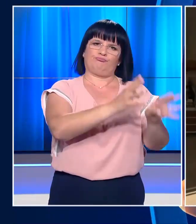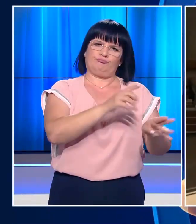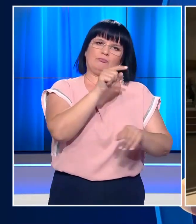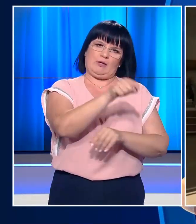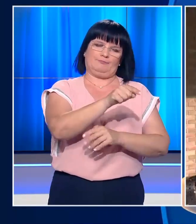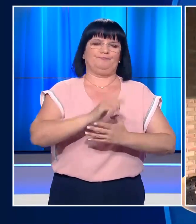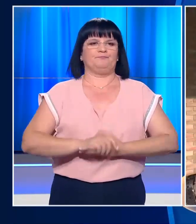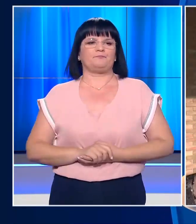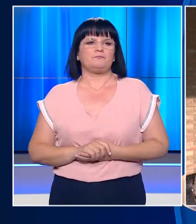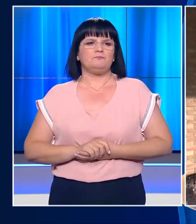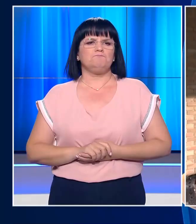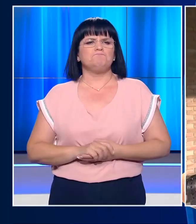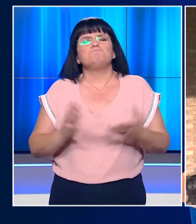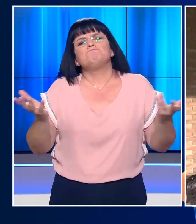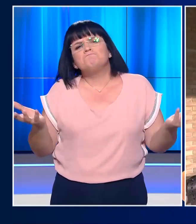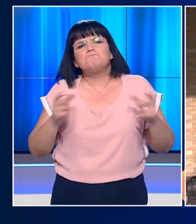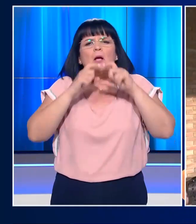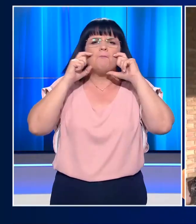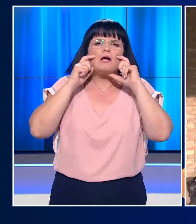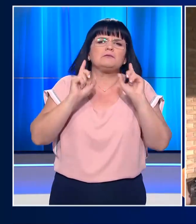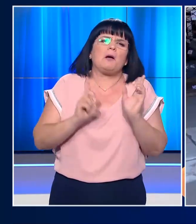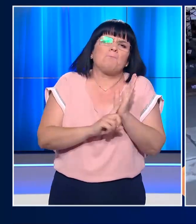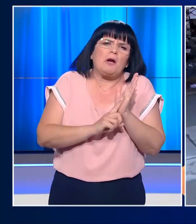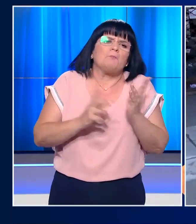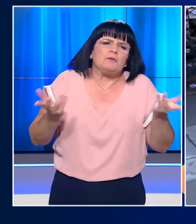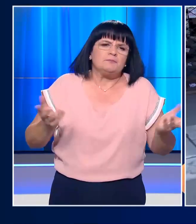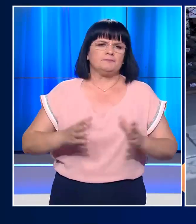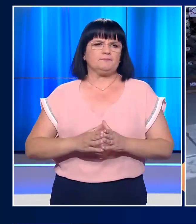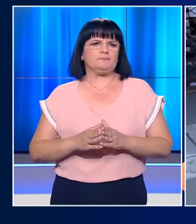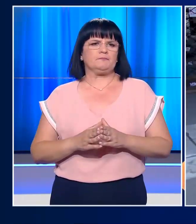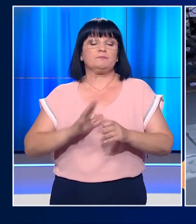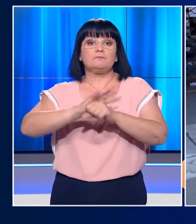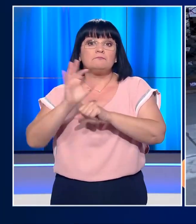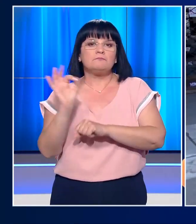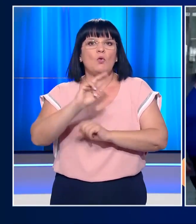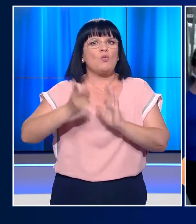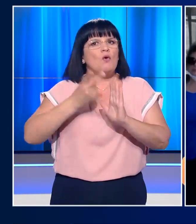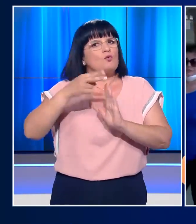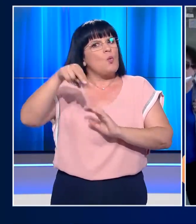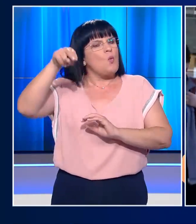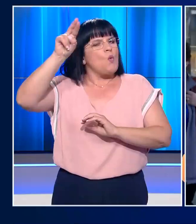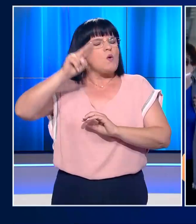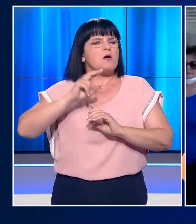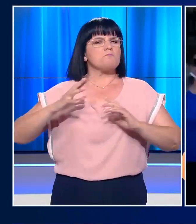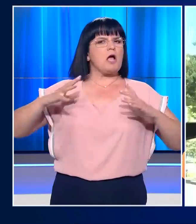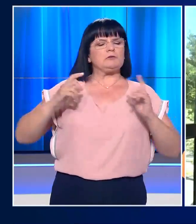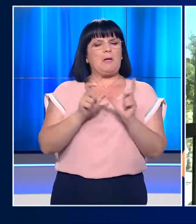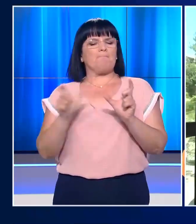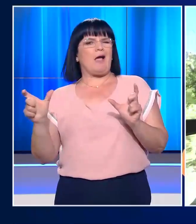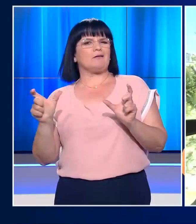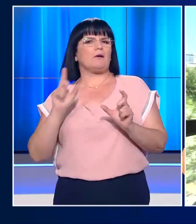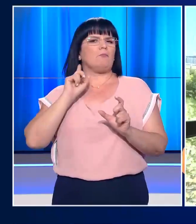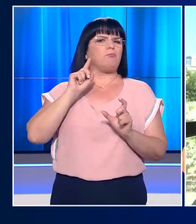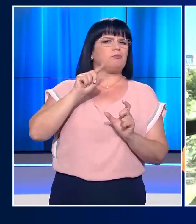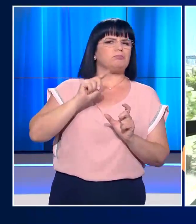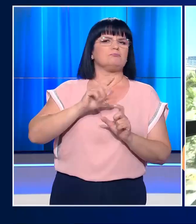του καταστήματος. Πρέπει να τη φοράμε, τι να κάνουμε. Γίνεται αλλιώς. Με δεδομένο ότι τα κρούσματα είναι διψήφια καθημερινά και υπάρχει χαλάρωση στην εφαρμογή των